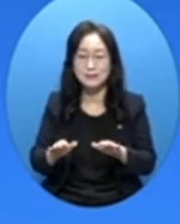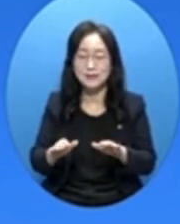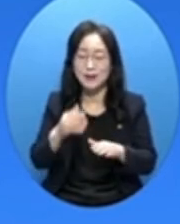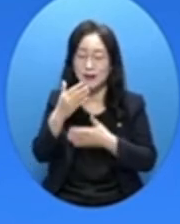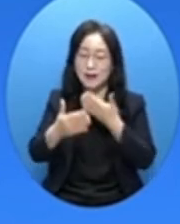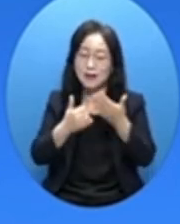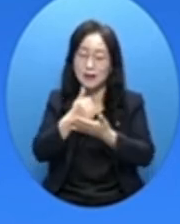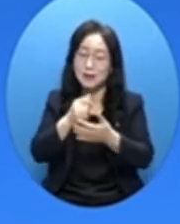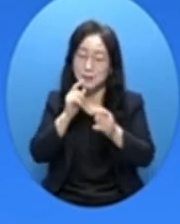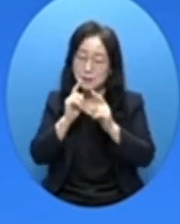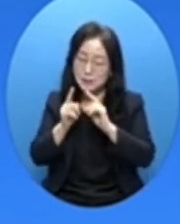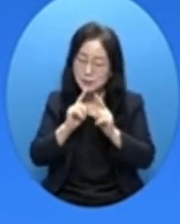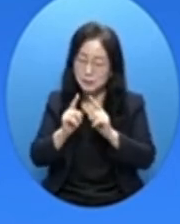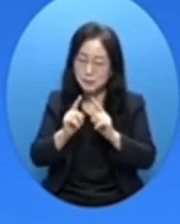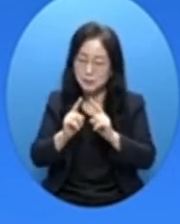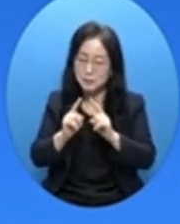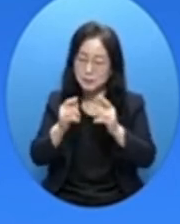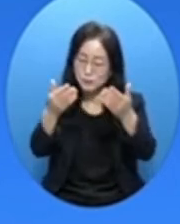말씀을 우리에게 주신 그